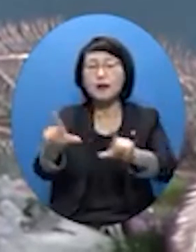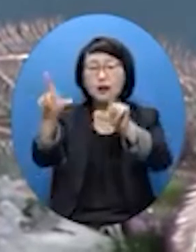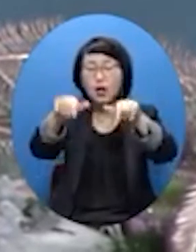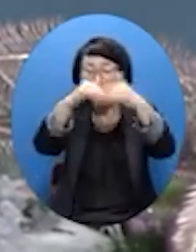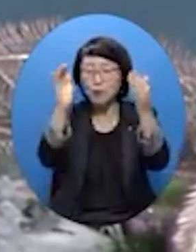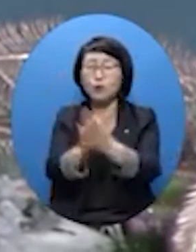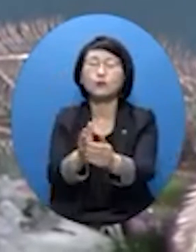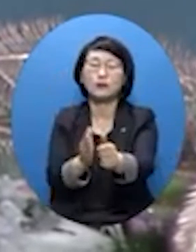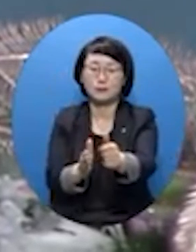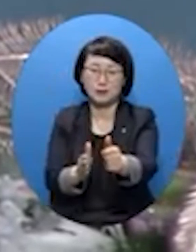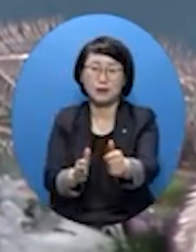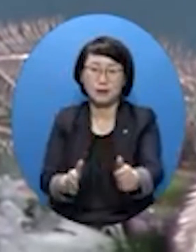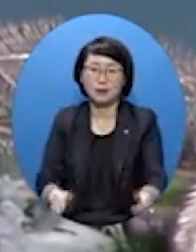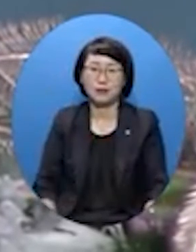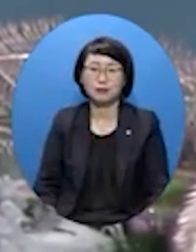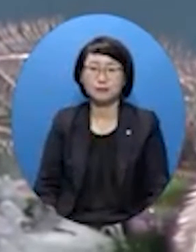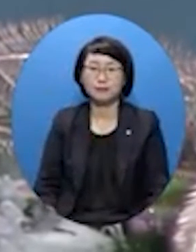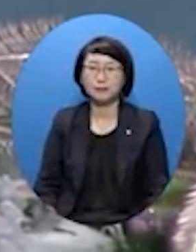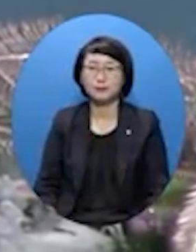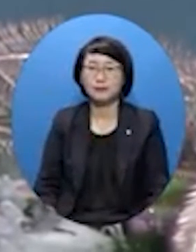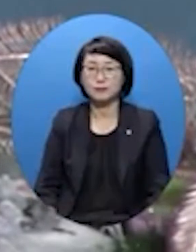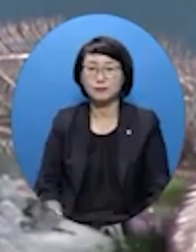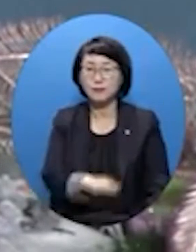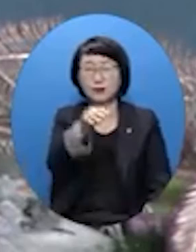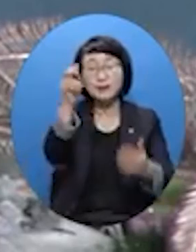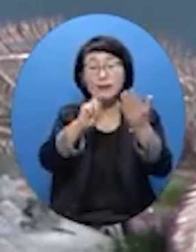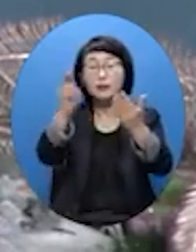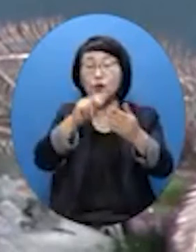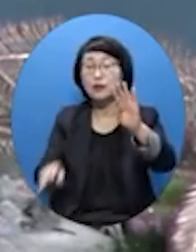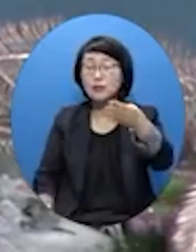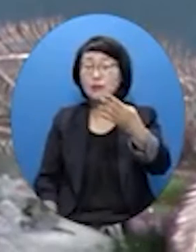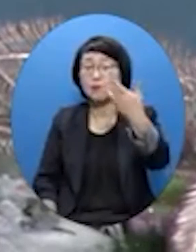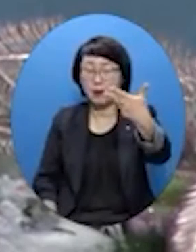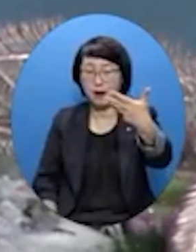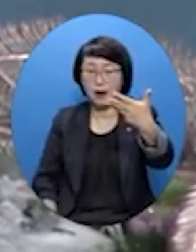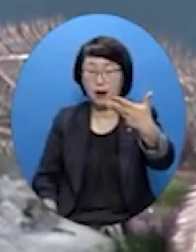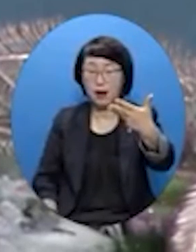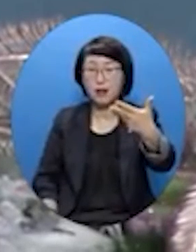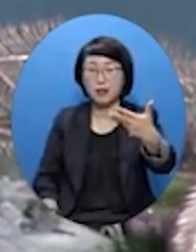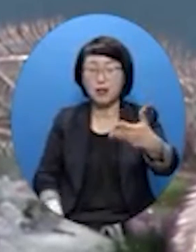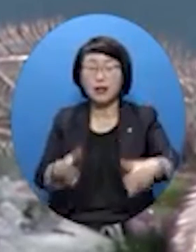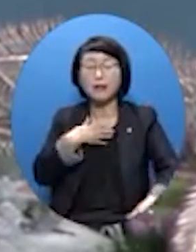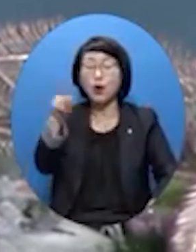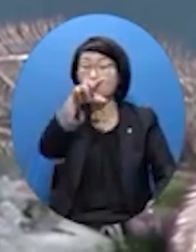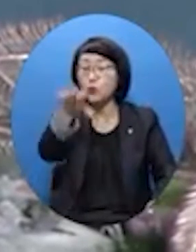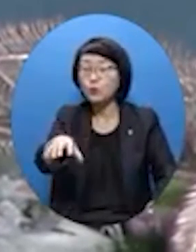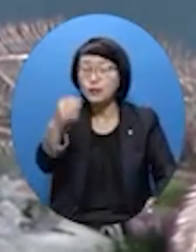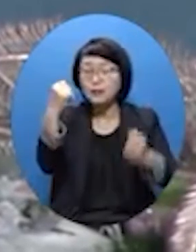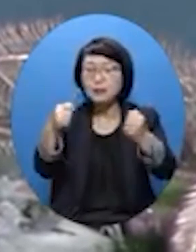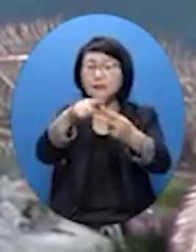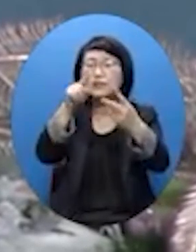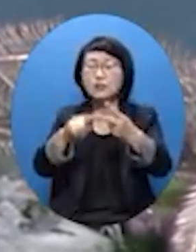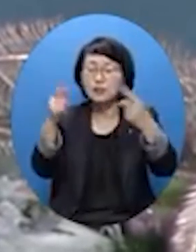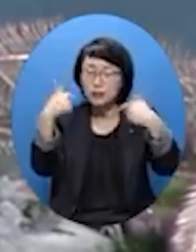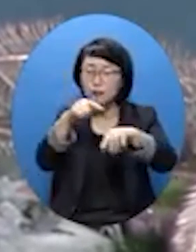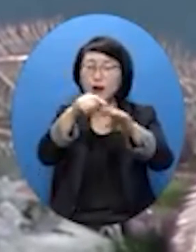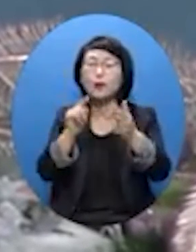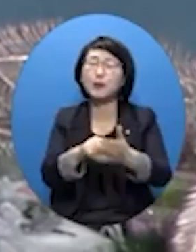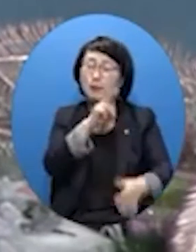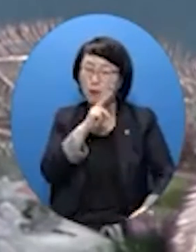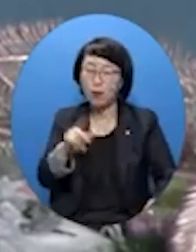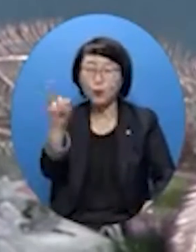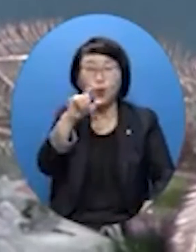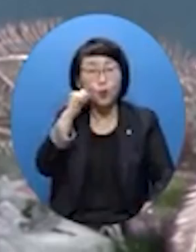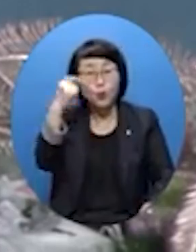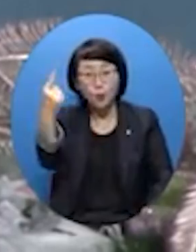여러분 모두가 되기를 바랍니다. 우리가 찬송가 408장을 고백합니다. 나 어느 곳이든지 늘 마음이 평하다.